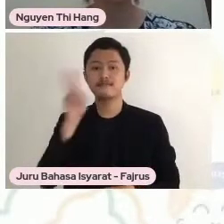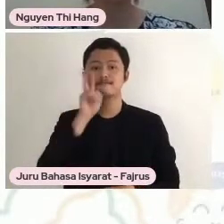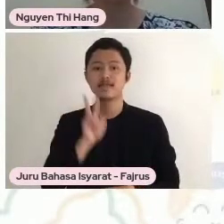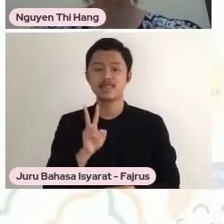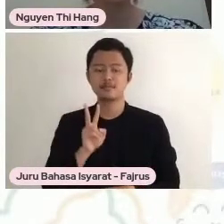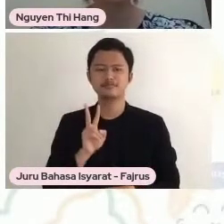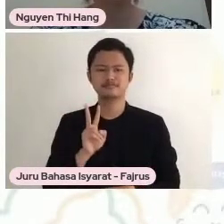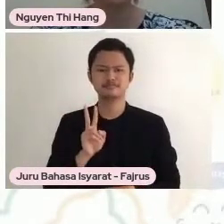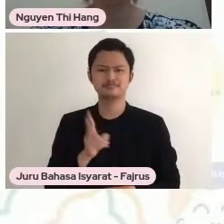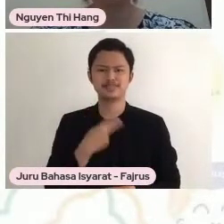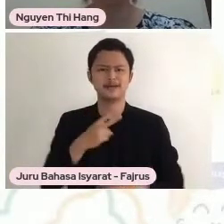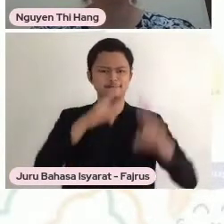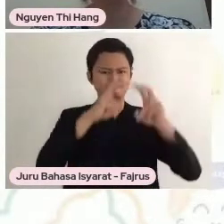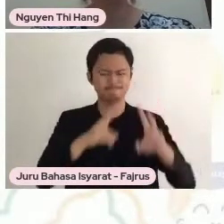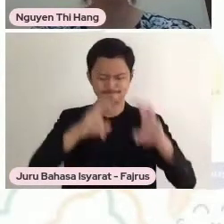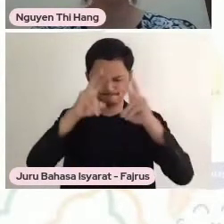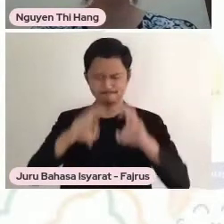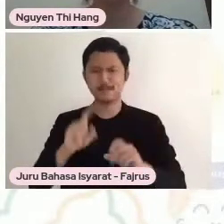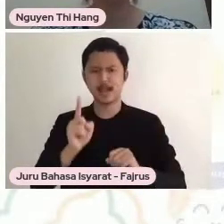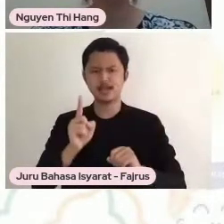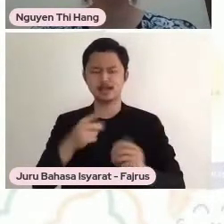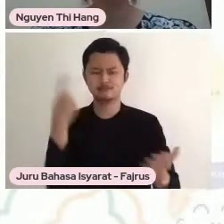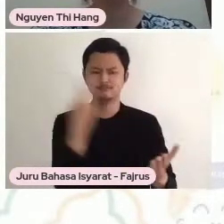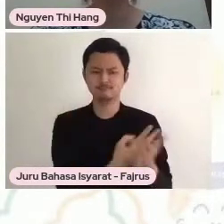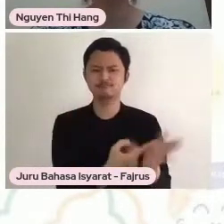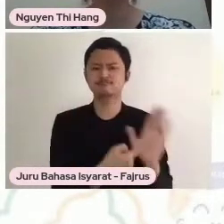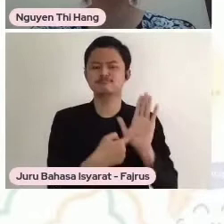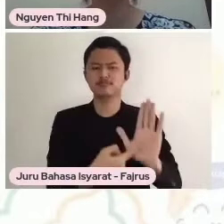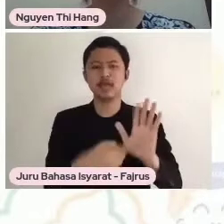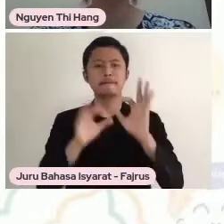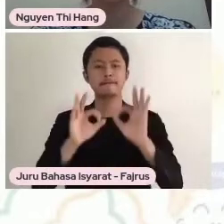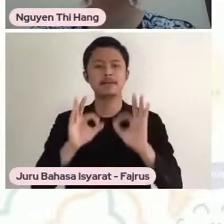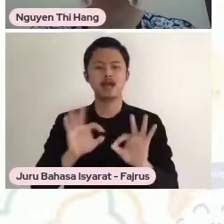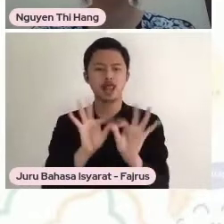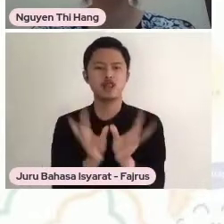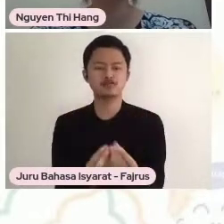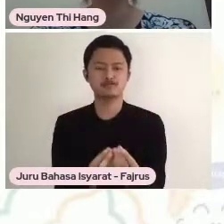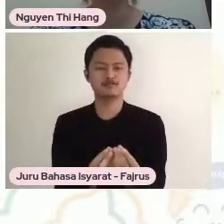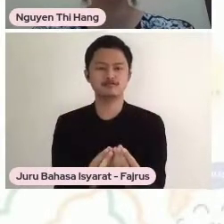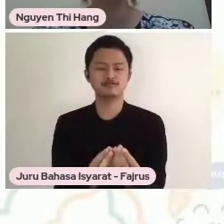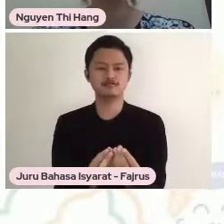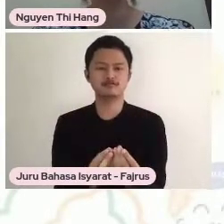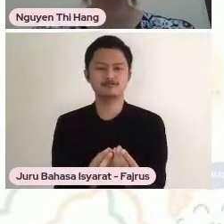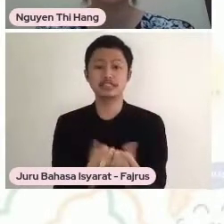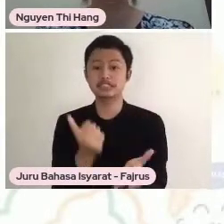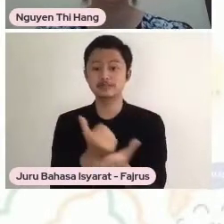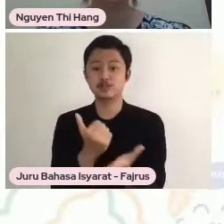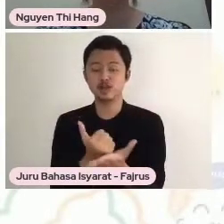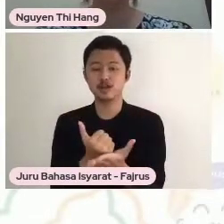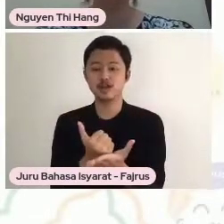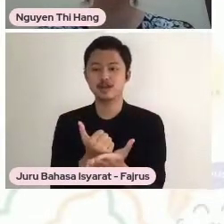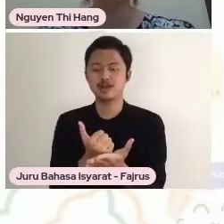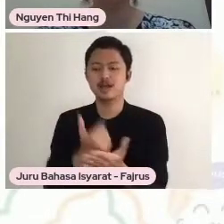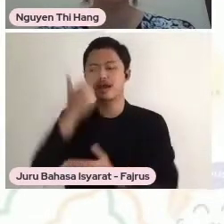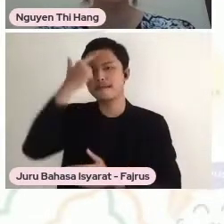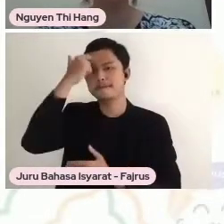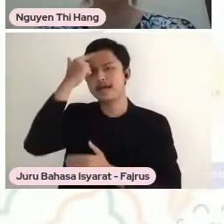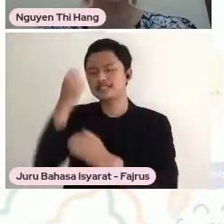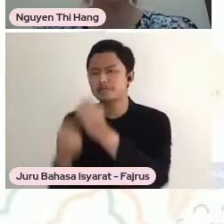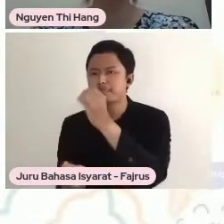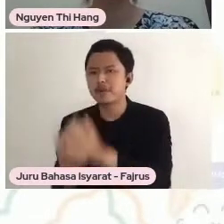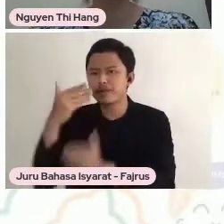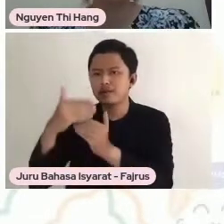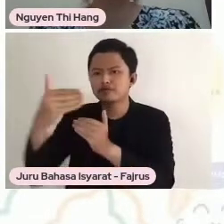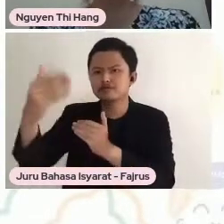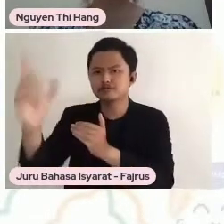research shows that inclusive education can lead to better learning outcomes for all